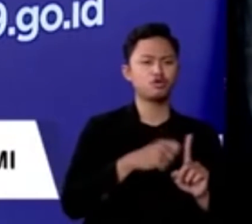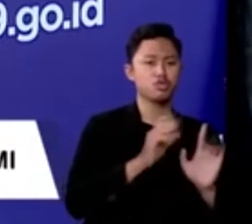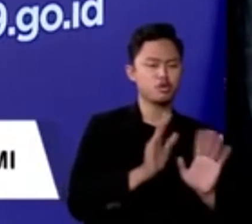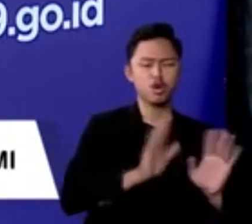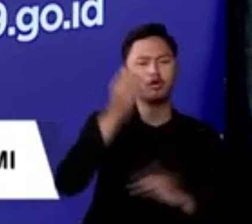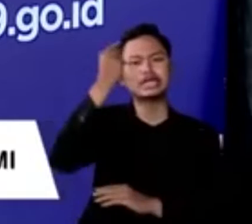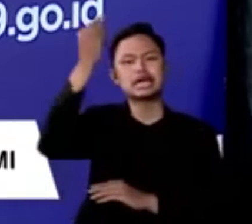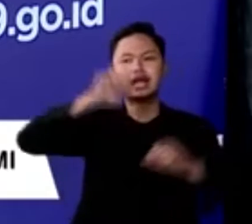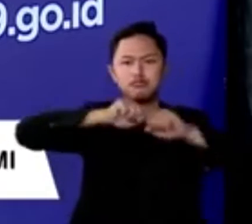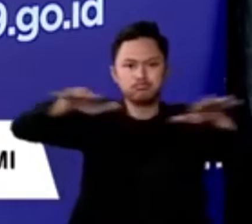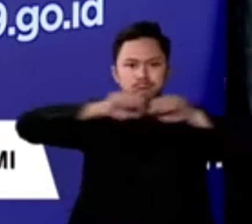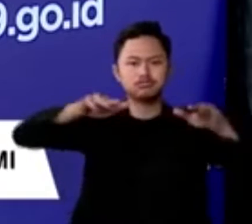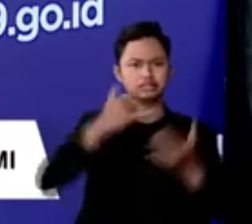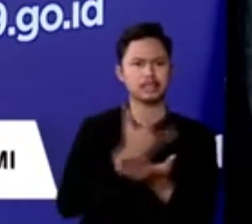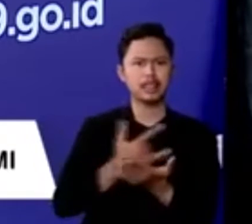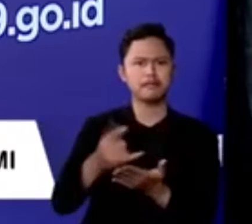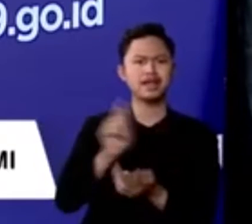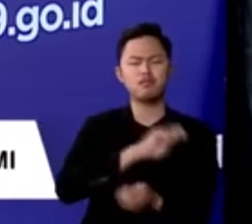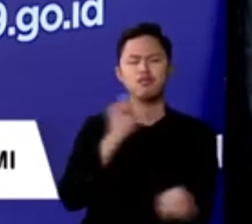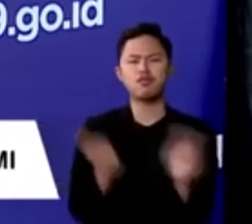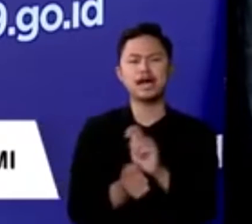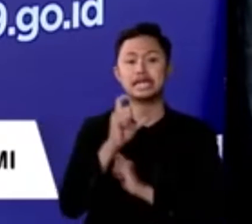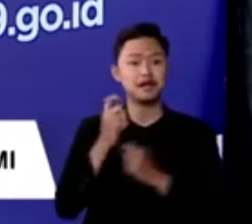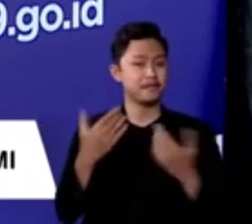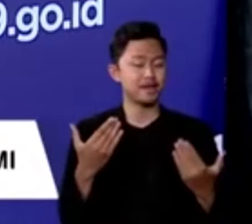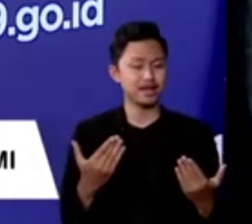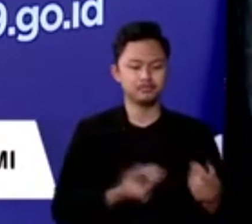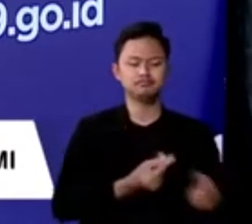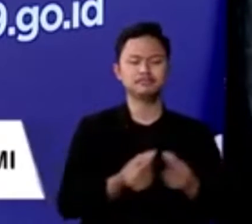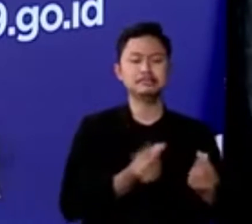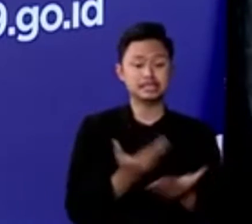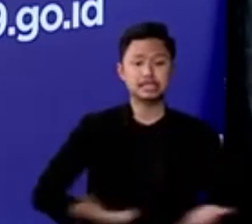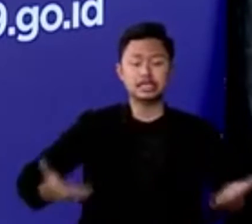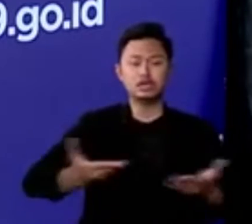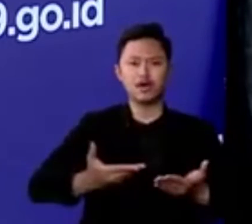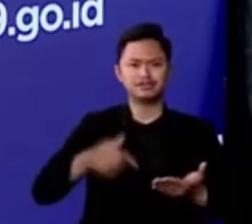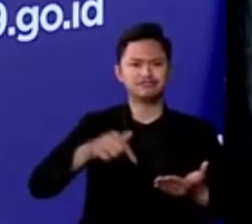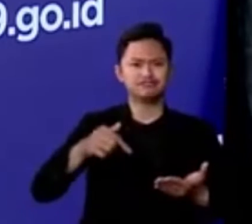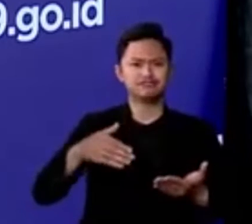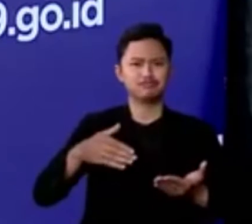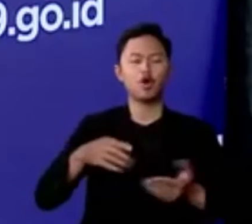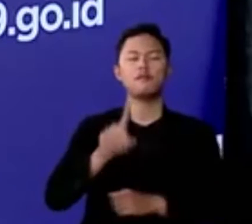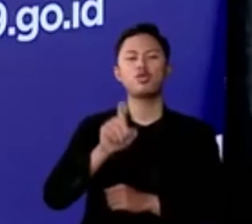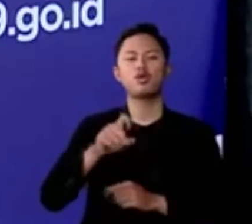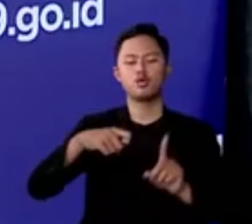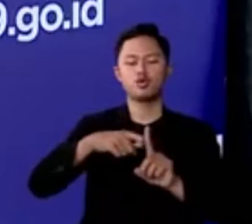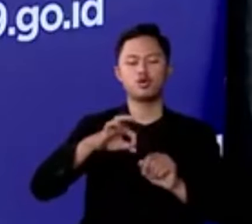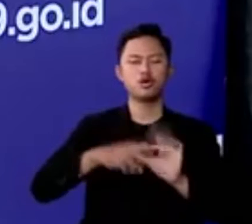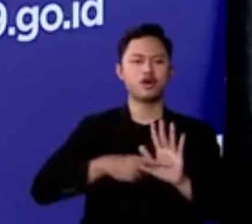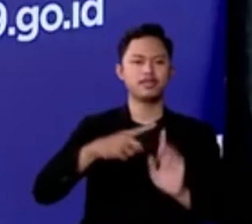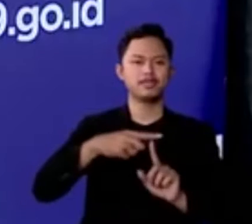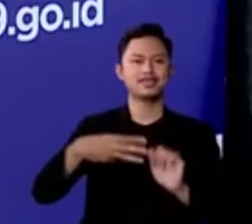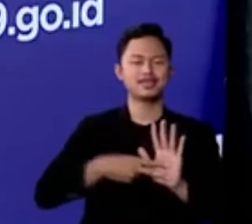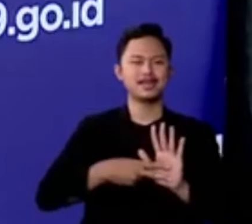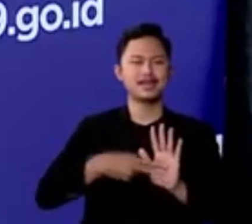strategi pemasarannya Bagaimana strategi mendongkrak bisnis dalam kondisi pandemi menggunakan konten kreatif telah